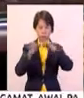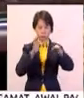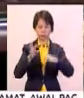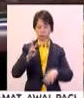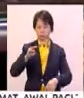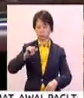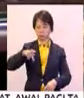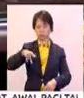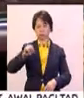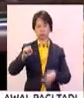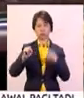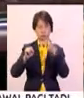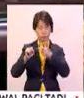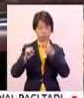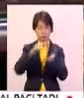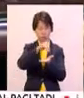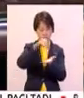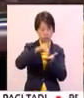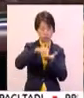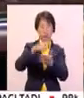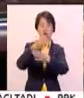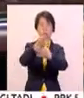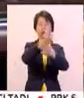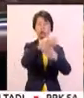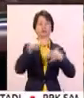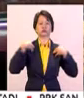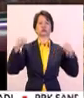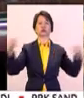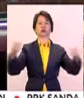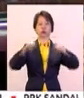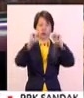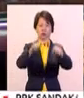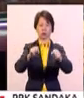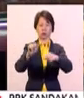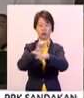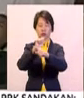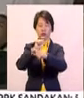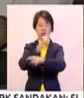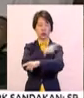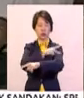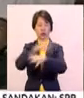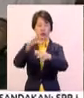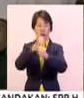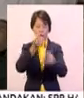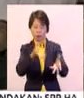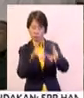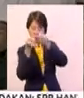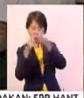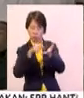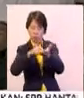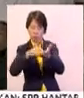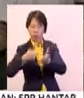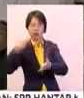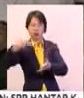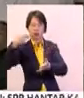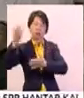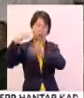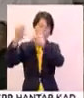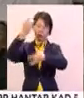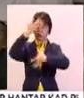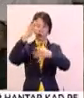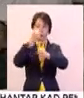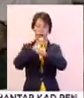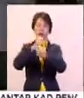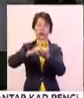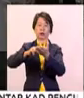MyHIX juga merupakan platform perkongsian maklumat kesihatan yang membolehkan pengamal perubatan memperoleh maklumat sejarah perawatan pesakit yang